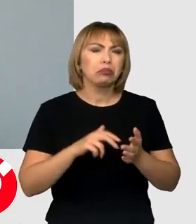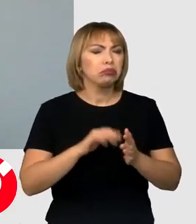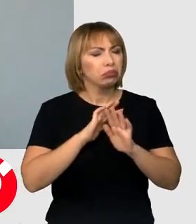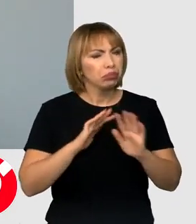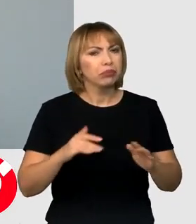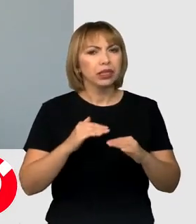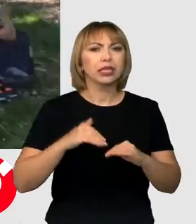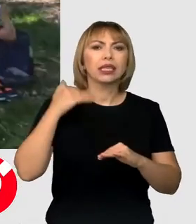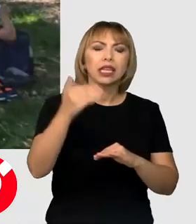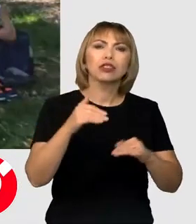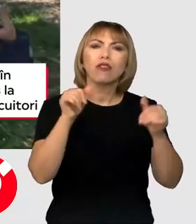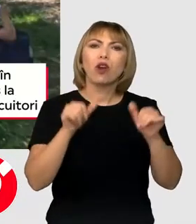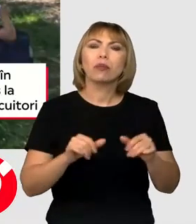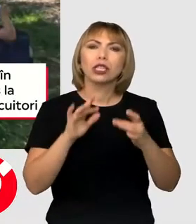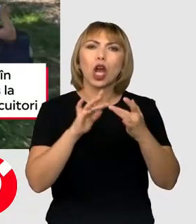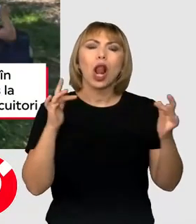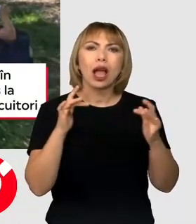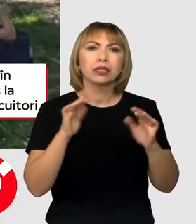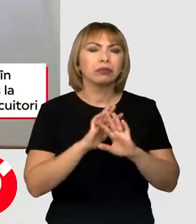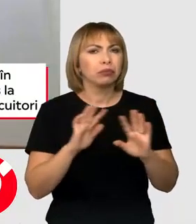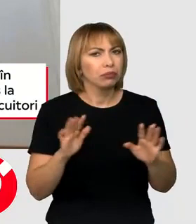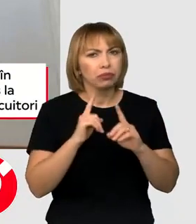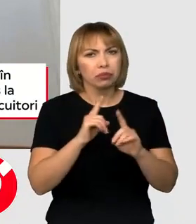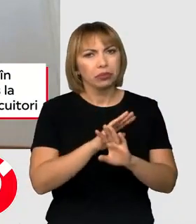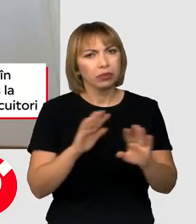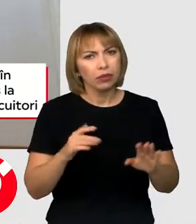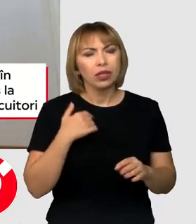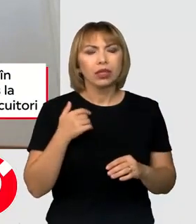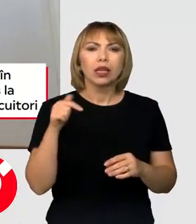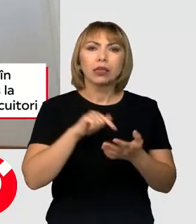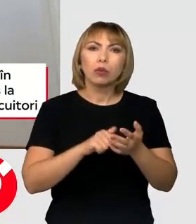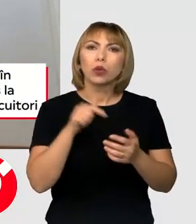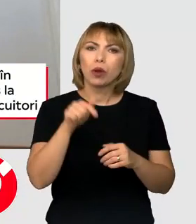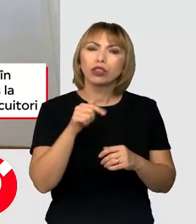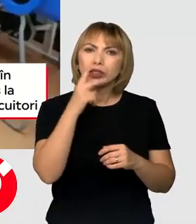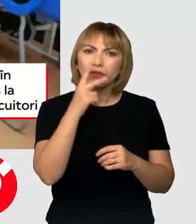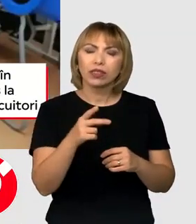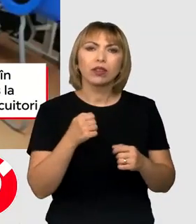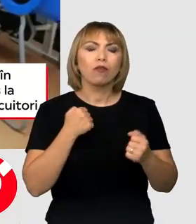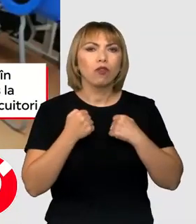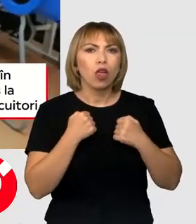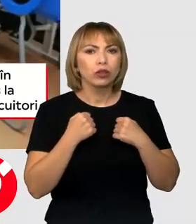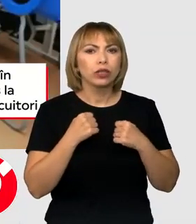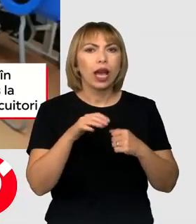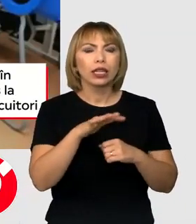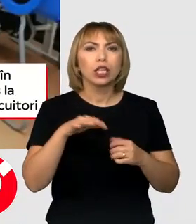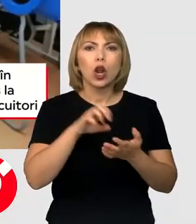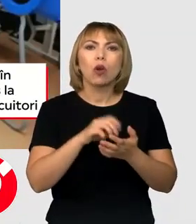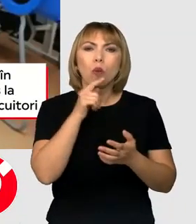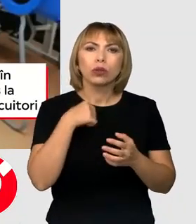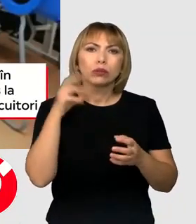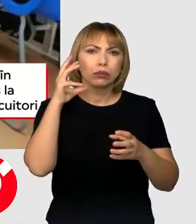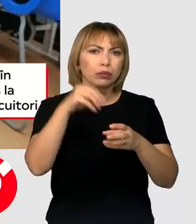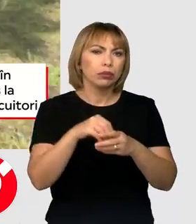pregătită să trecem în formatul online. Iar din punctul ăsta de vedere, Voluntari, localitatea în care avem